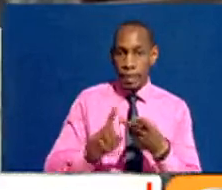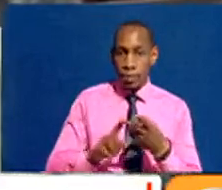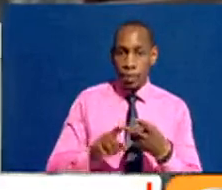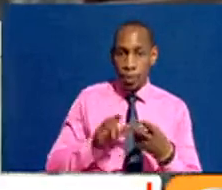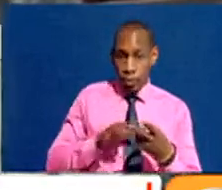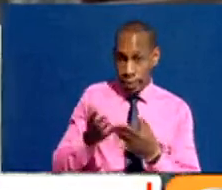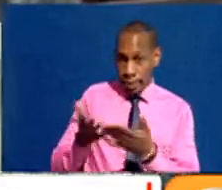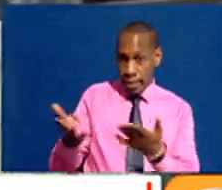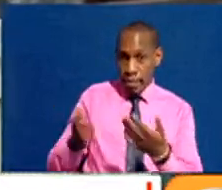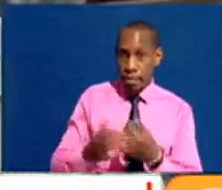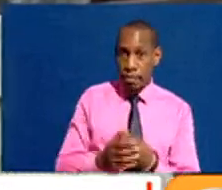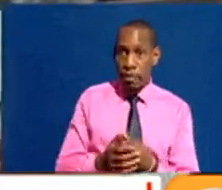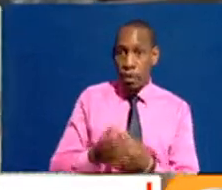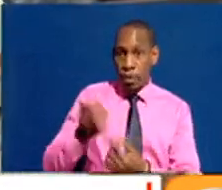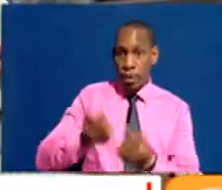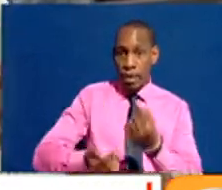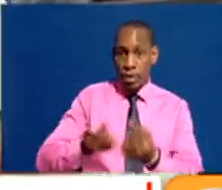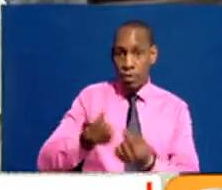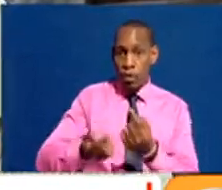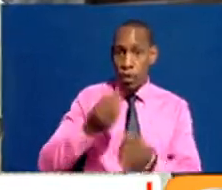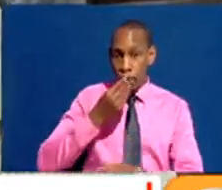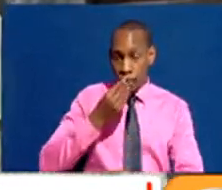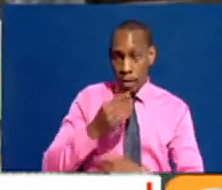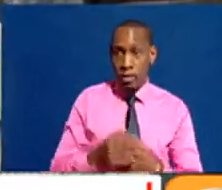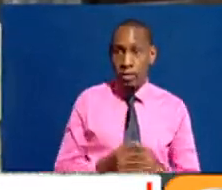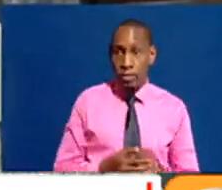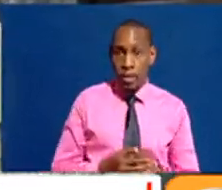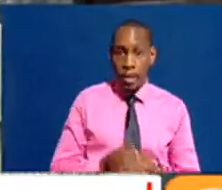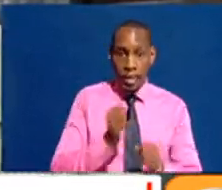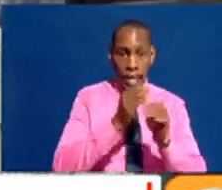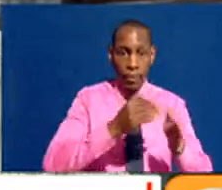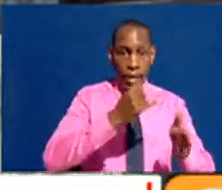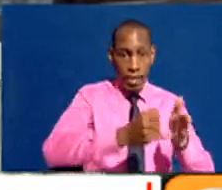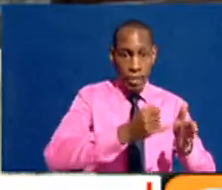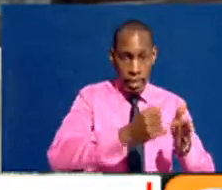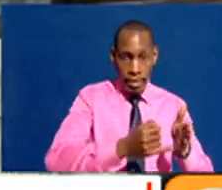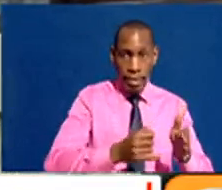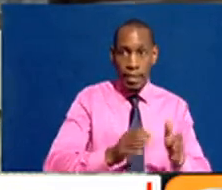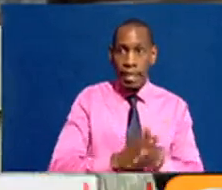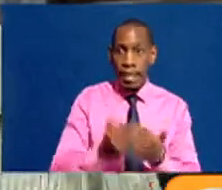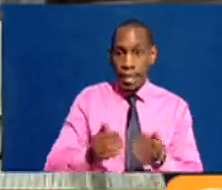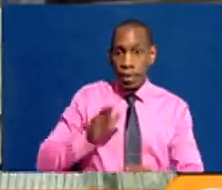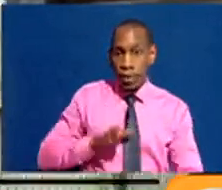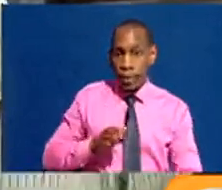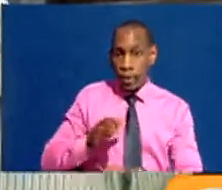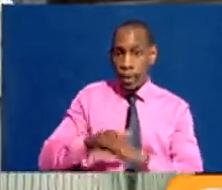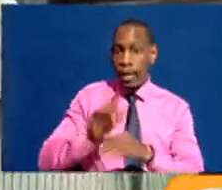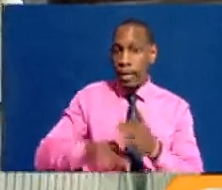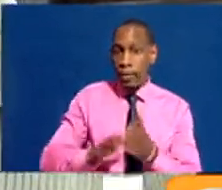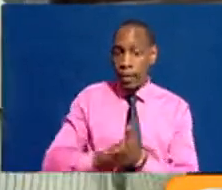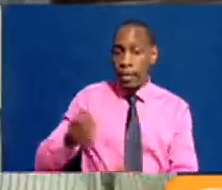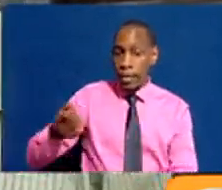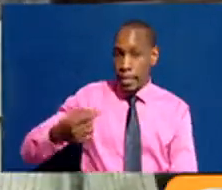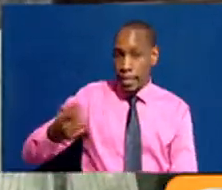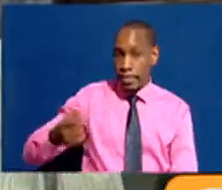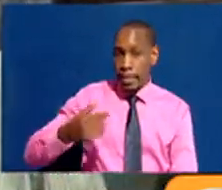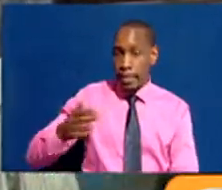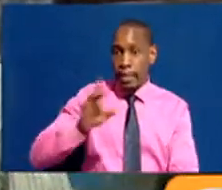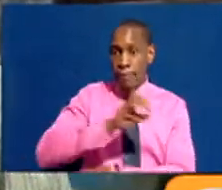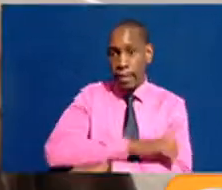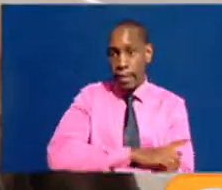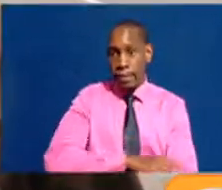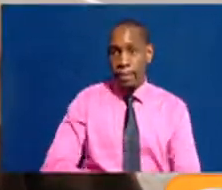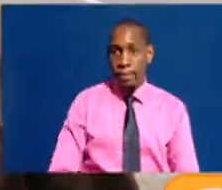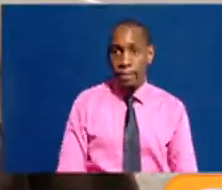inje, wanapikia wengine, wafanyikazi wa hapa chakula, at least wanapata nini, mkate yao ya kila